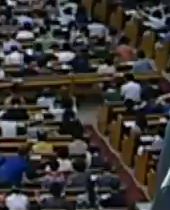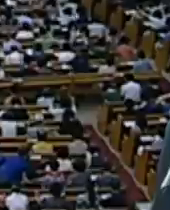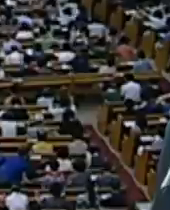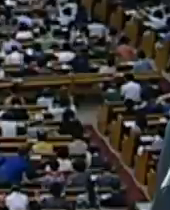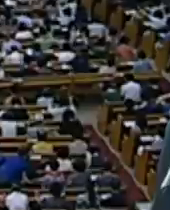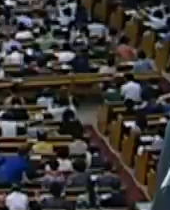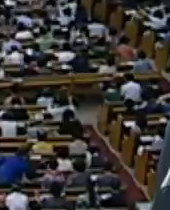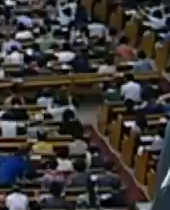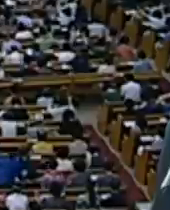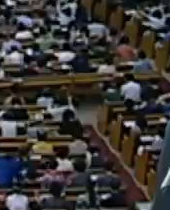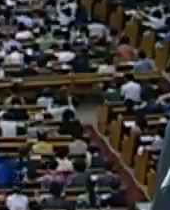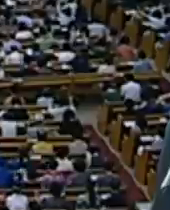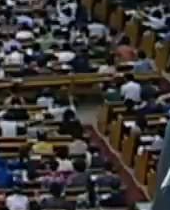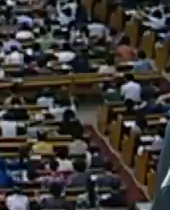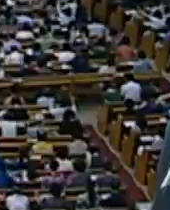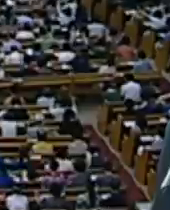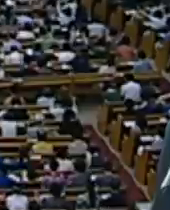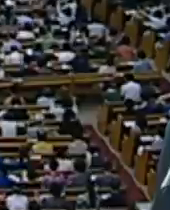우리가